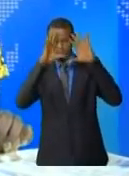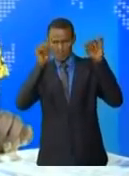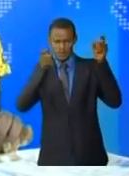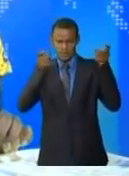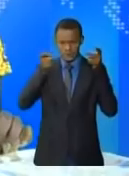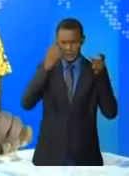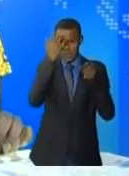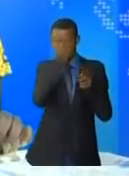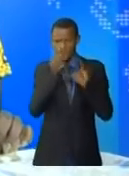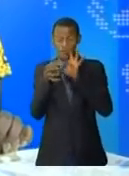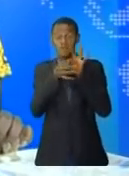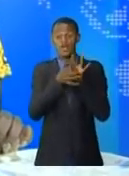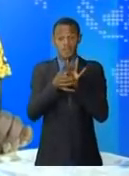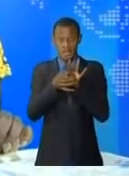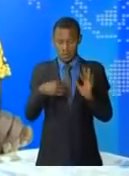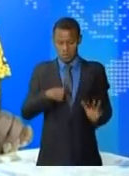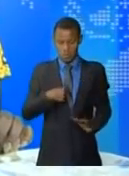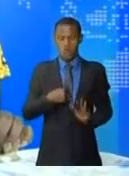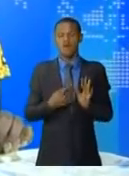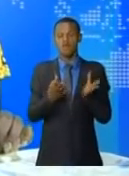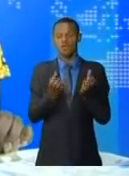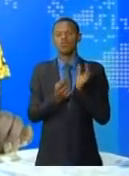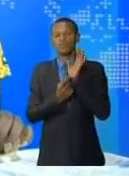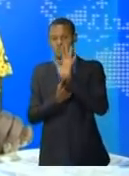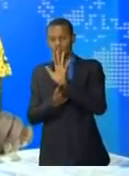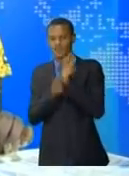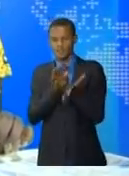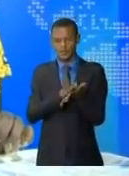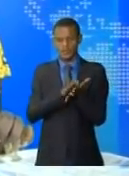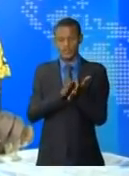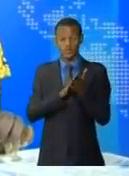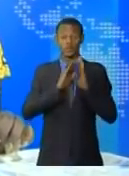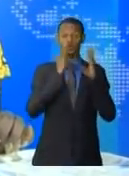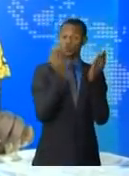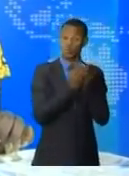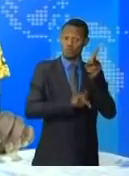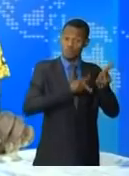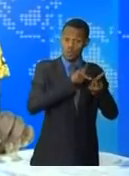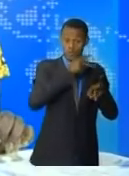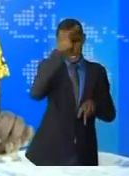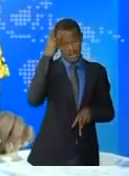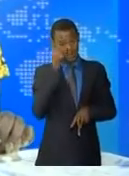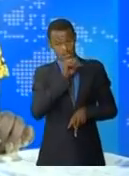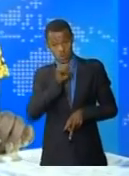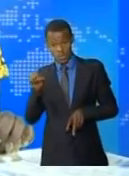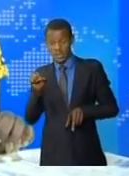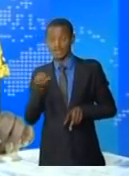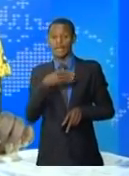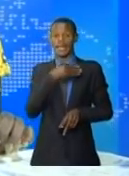félicitations de la population de la province du Kasaï oriental, celle du gouvernement provincial ainsi que le